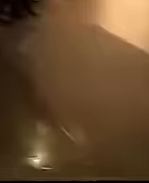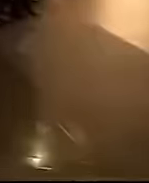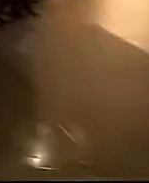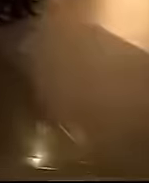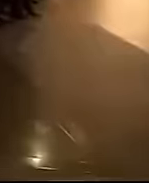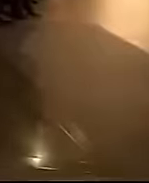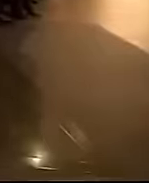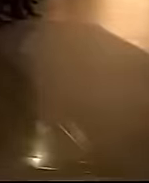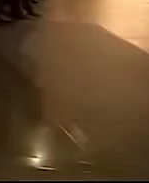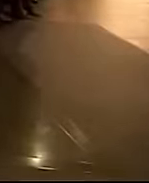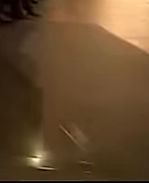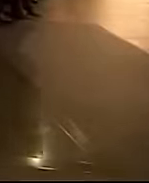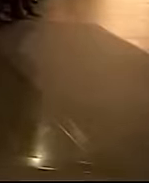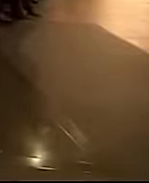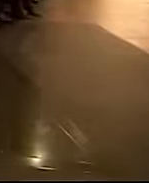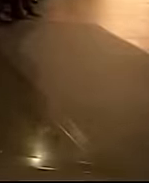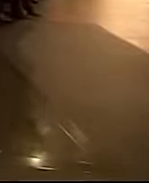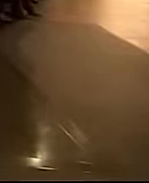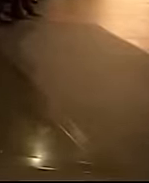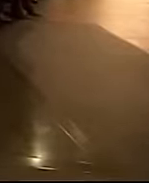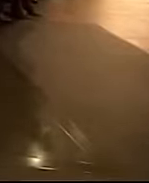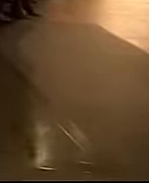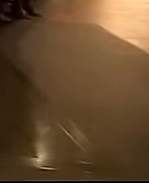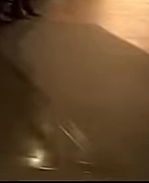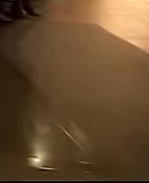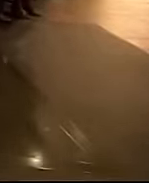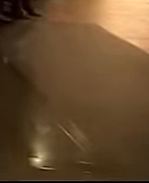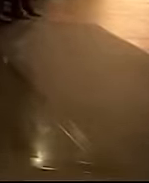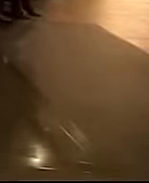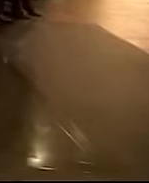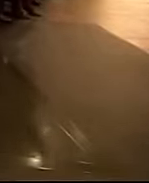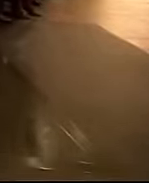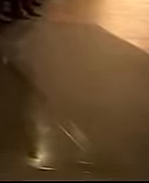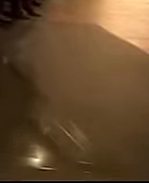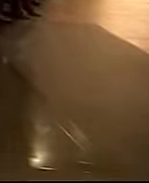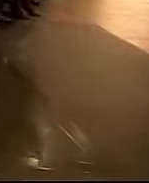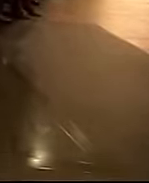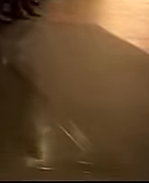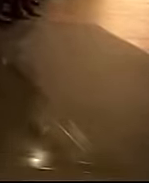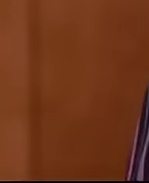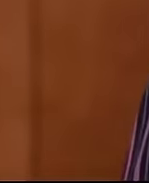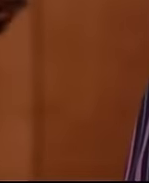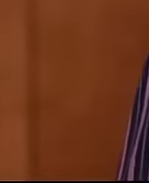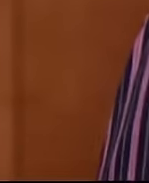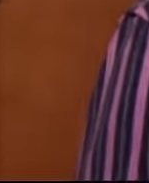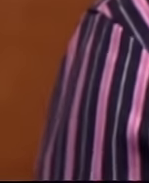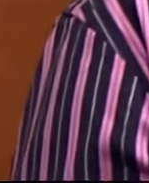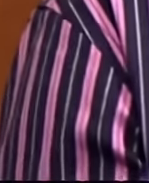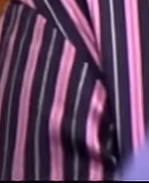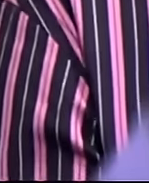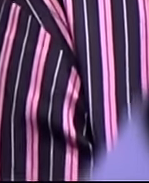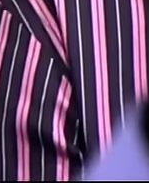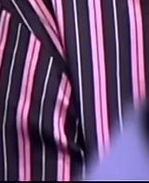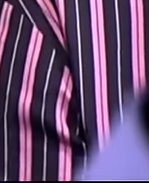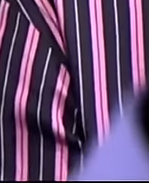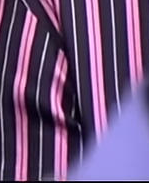CTM conséquence immédiate les personnes qui viennent d'être élu au Conseil exécutif